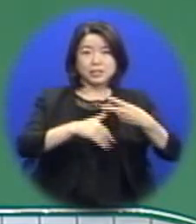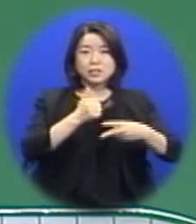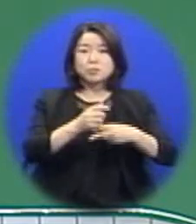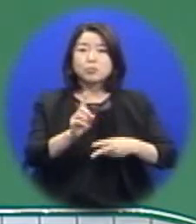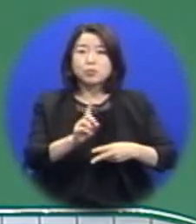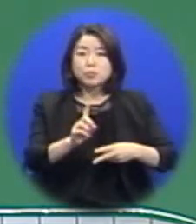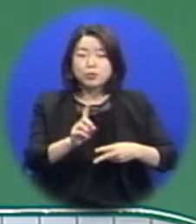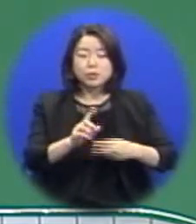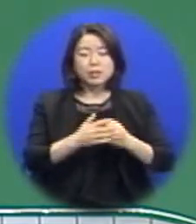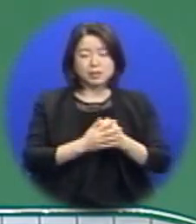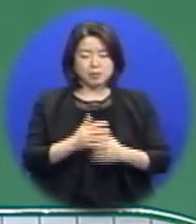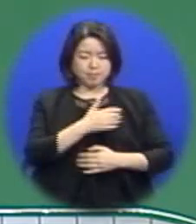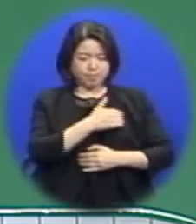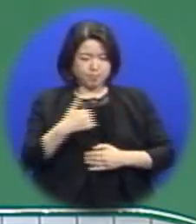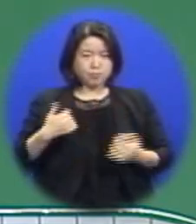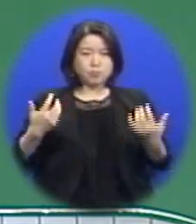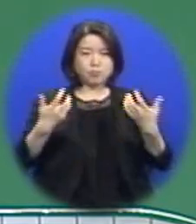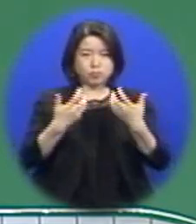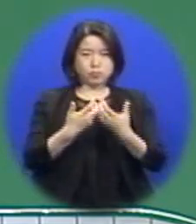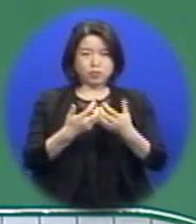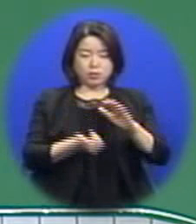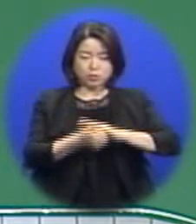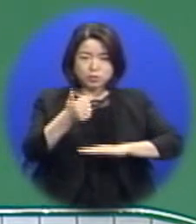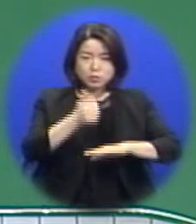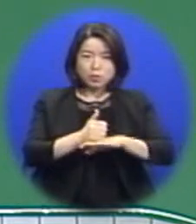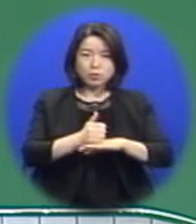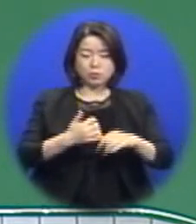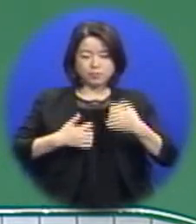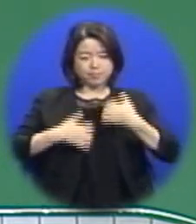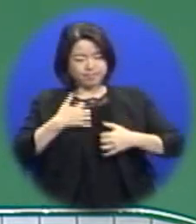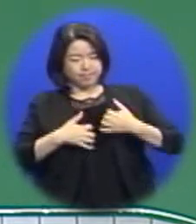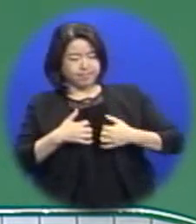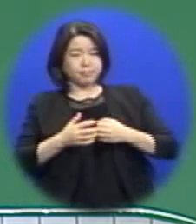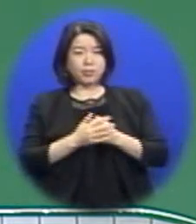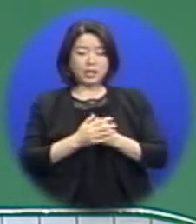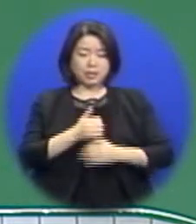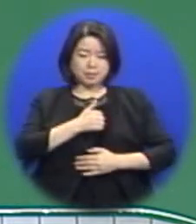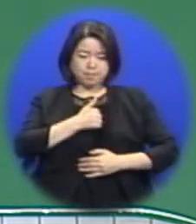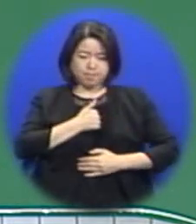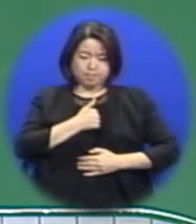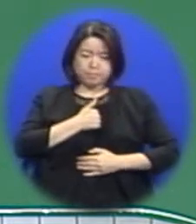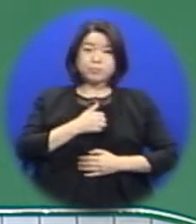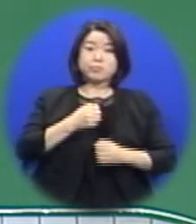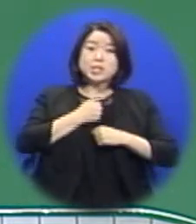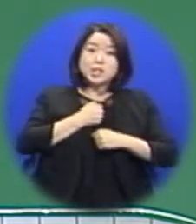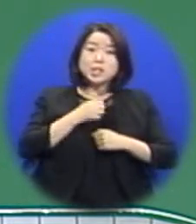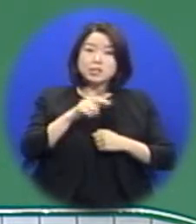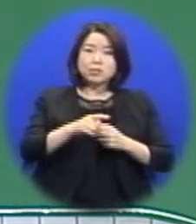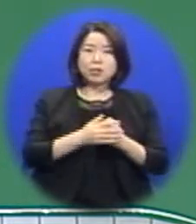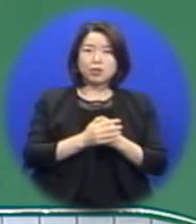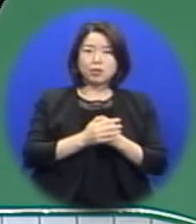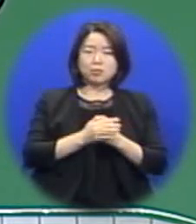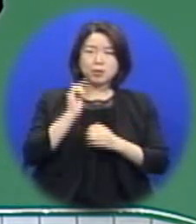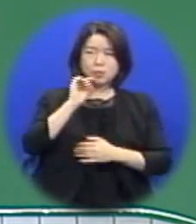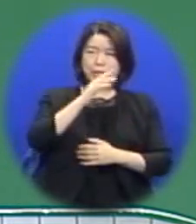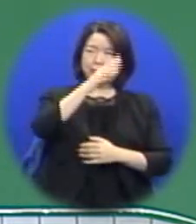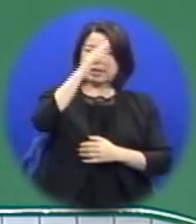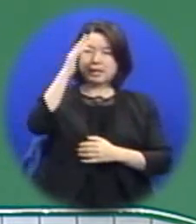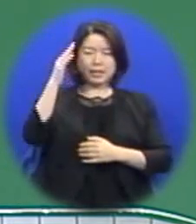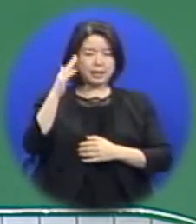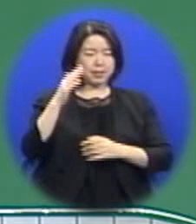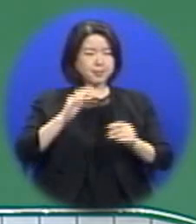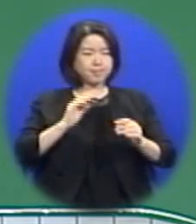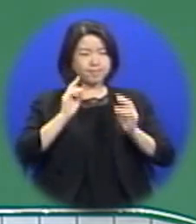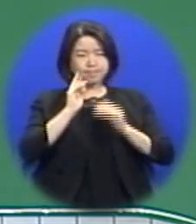풍요해요. 성공이에요. 쾌락이에요. 자존심 세우는 거예요. 아주 화려하게 다가옵니다.